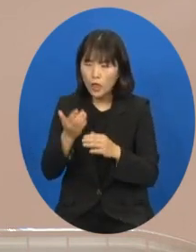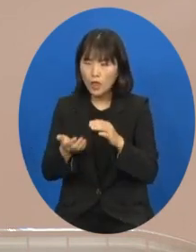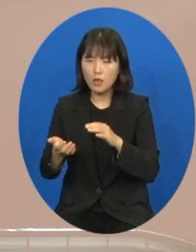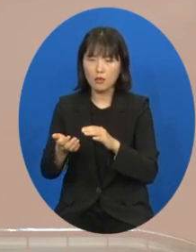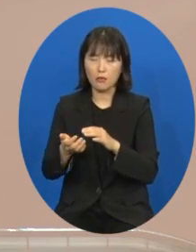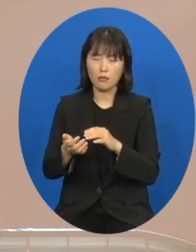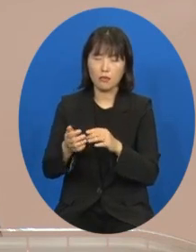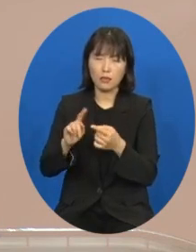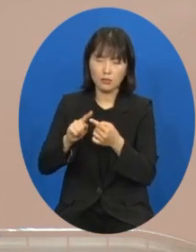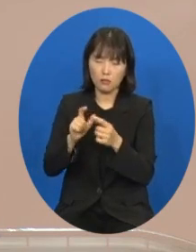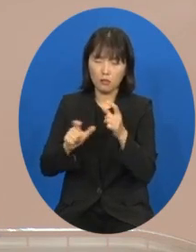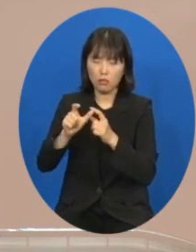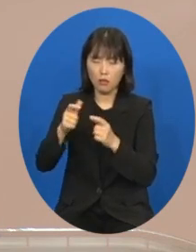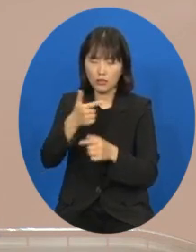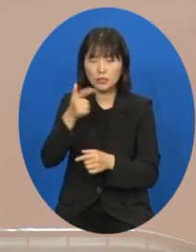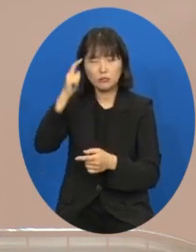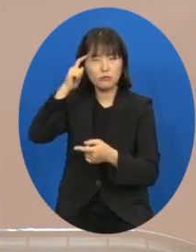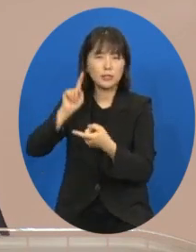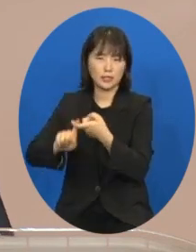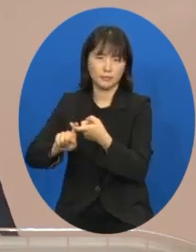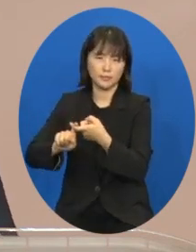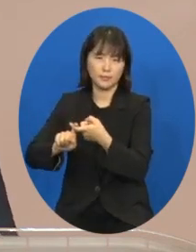관심이에요.